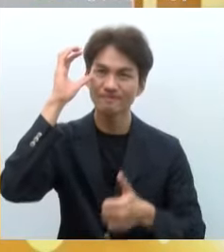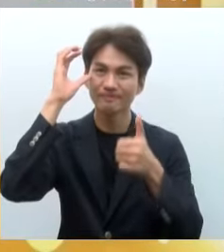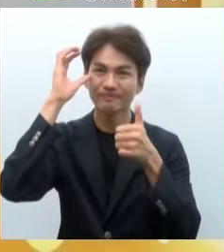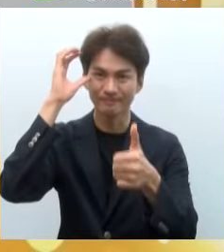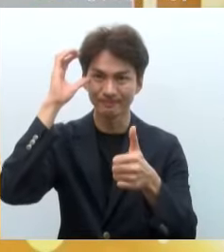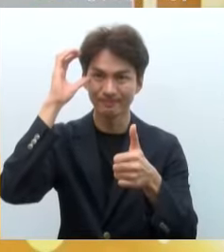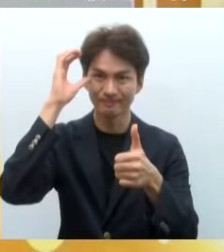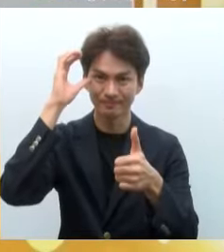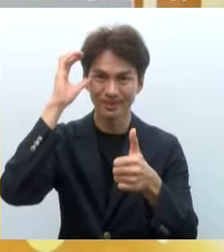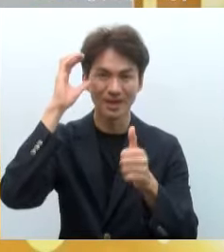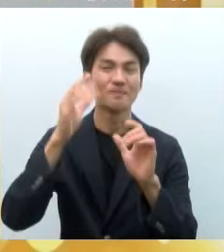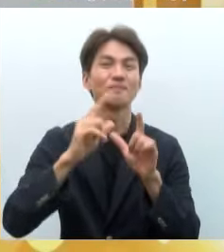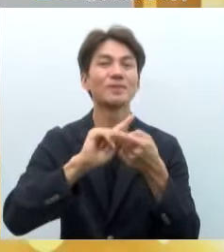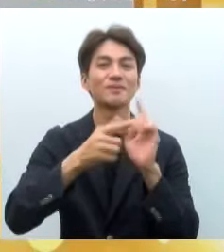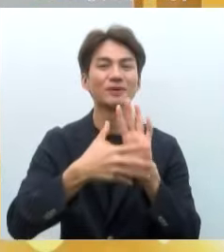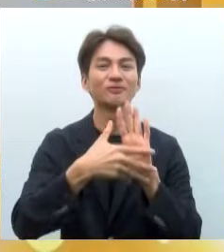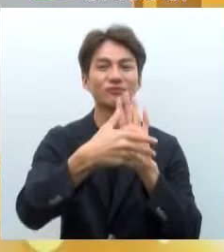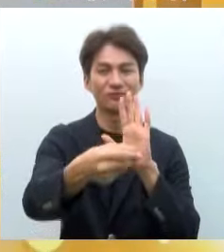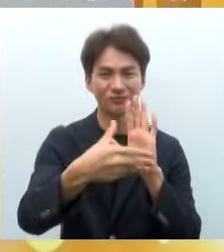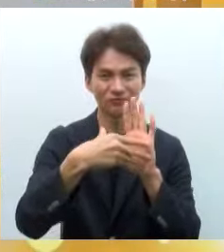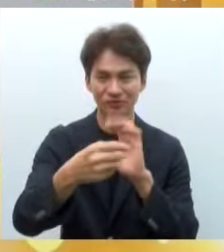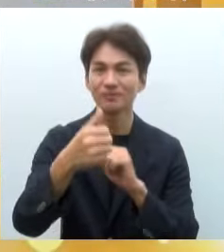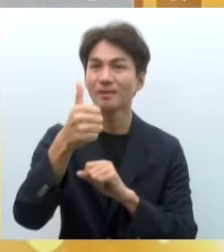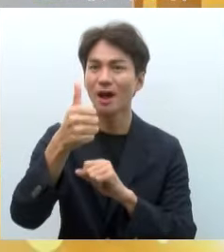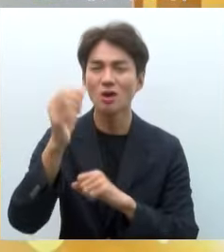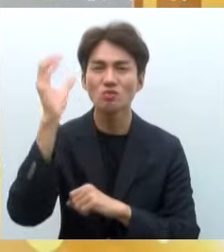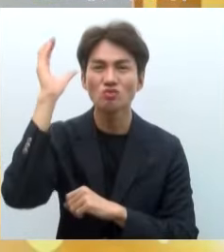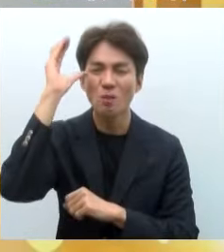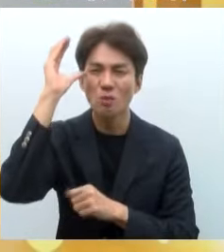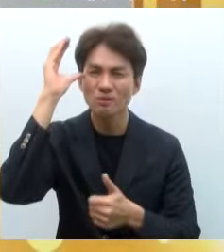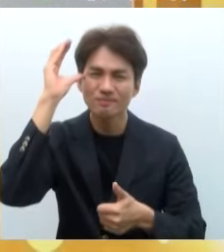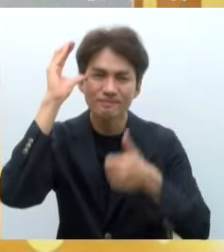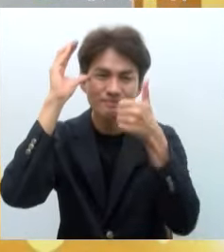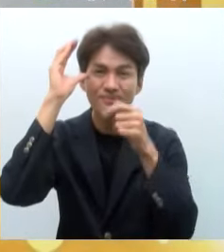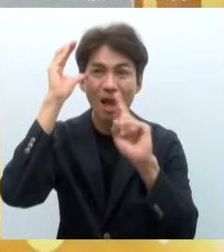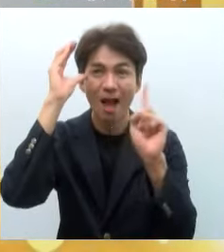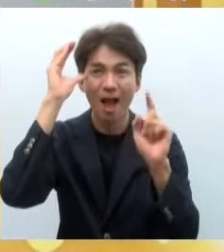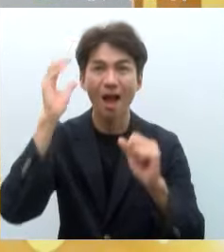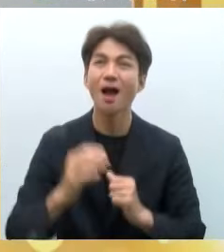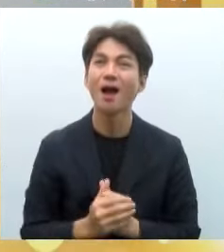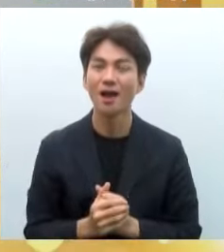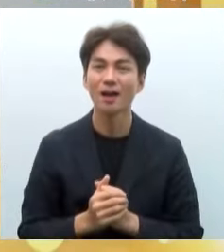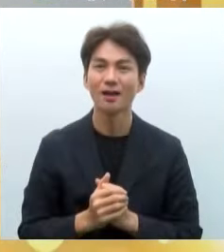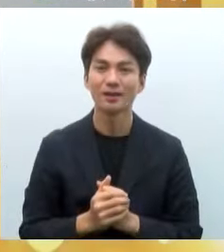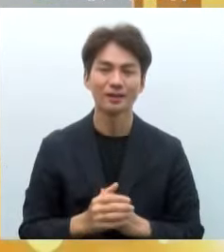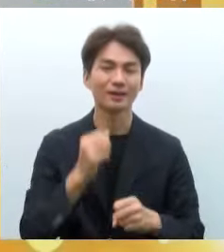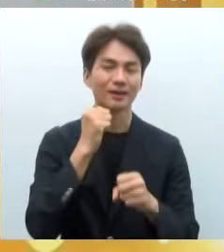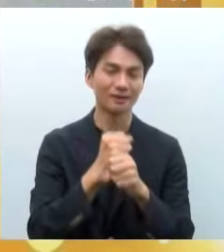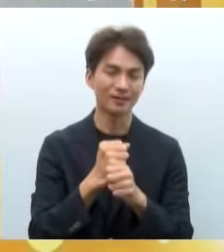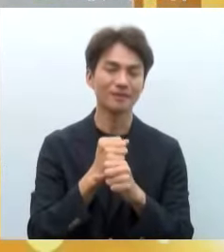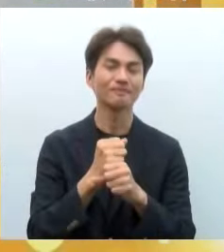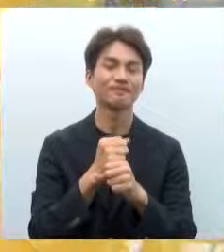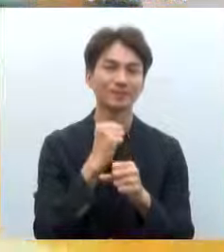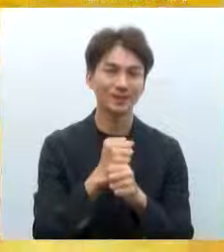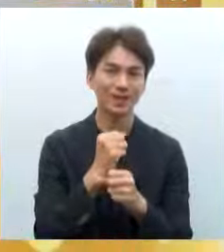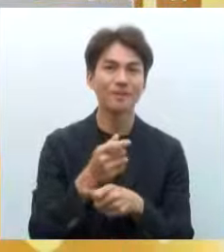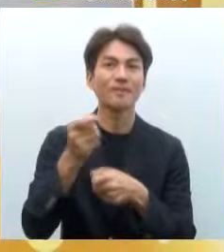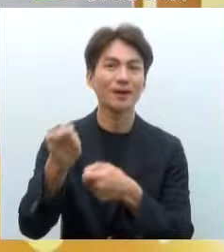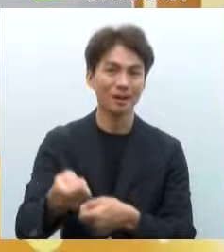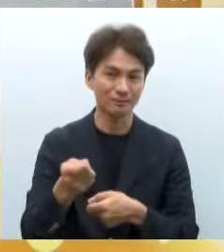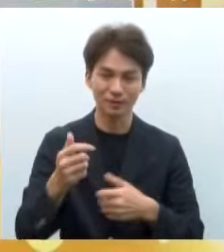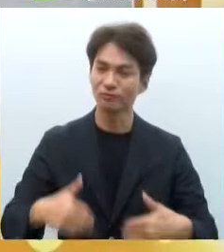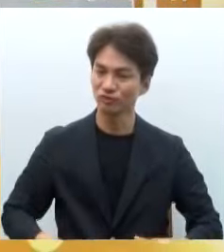พื่อนๆที่โรงเรียนด้วยค่ะ ได้ความรู้เรื่องอะไรมากที่สุด เรื่องการทำเกษตรแล้วก็การดำรงชีวิตค่ะ หนู